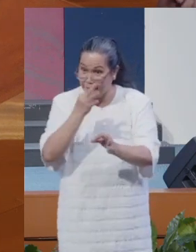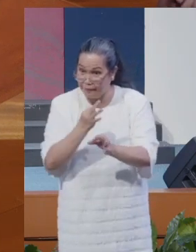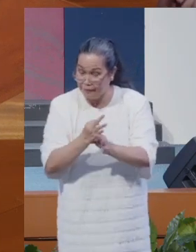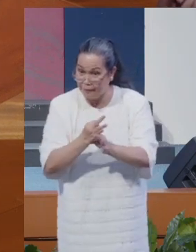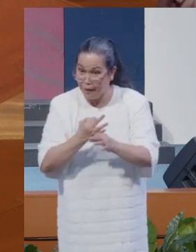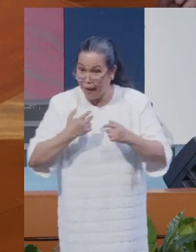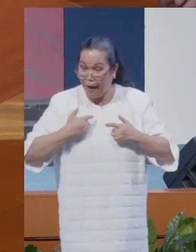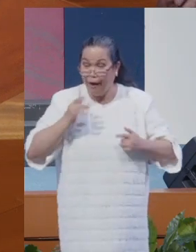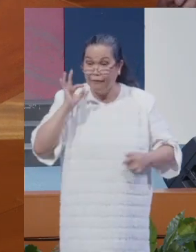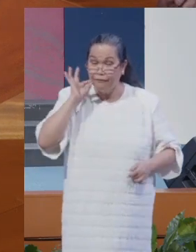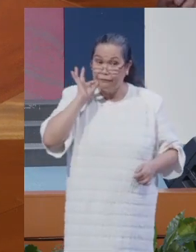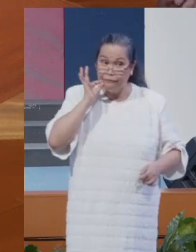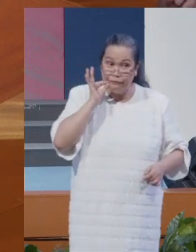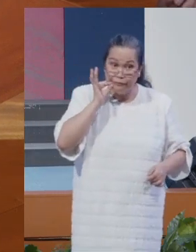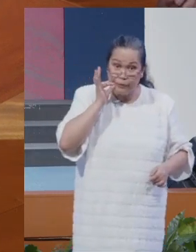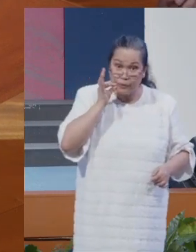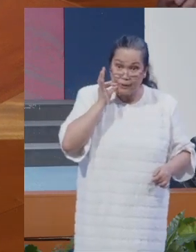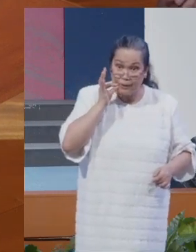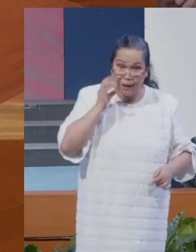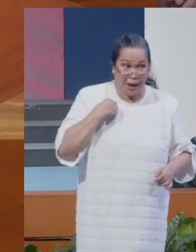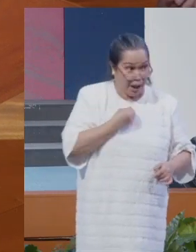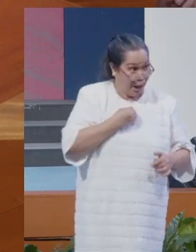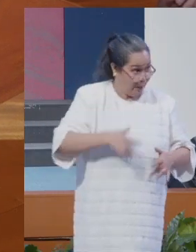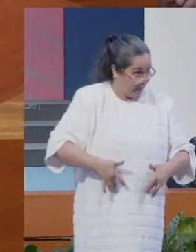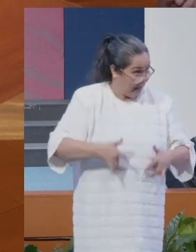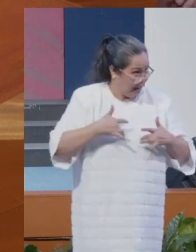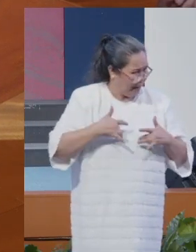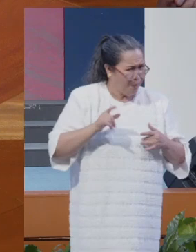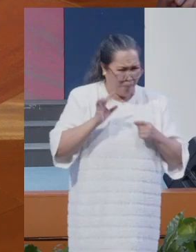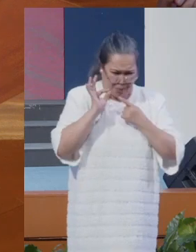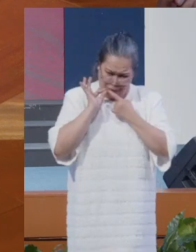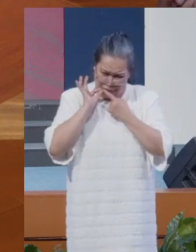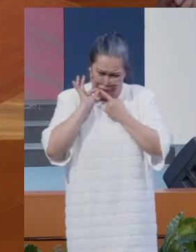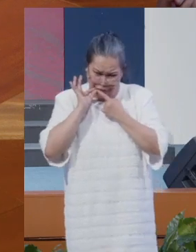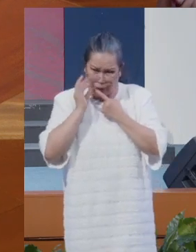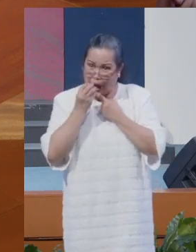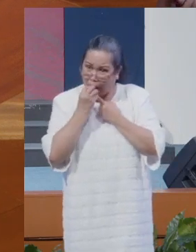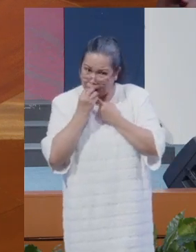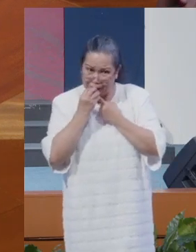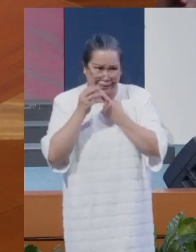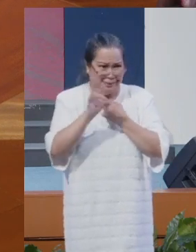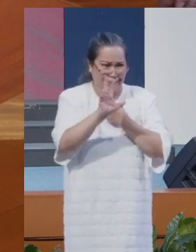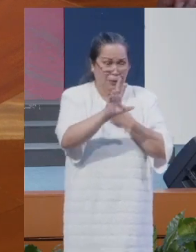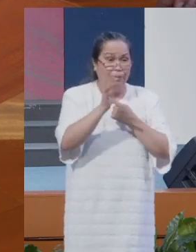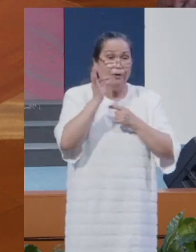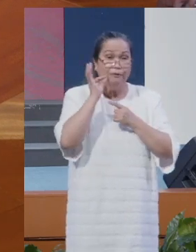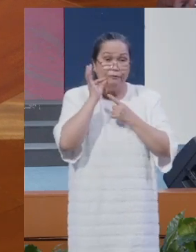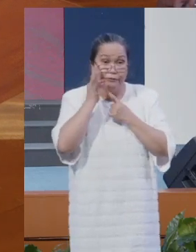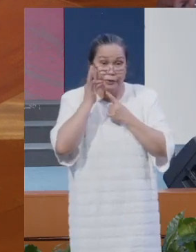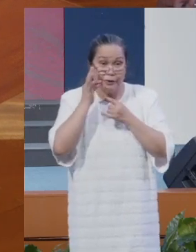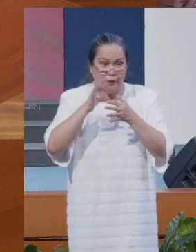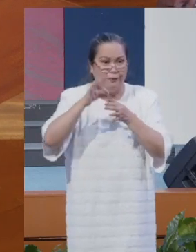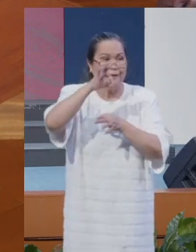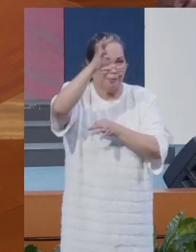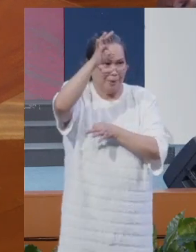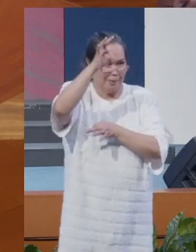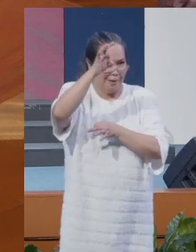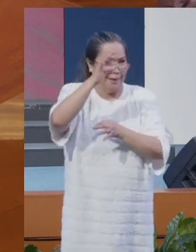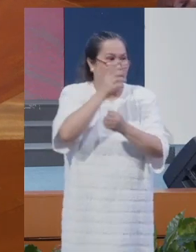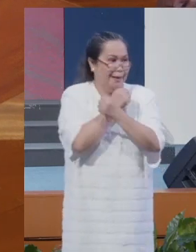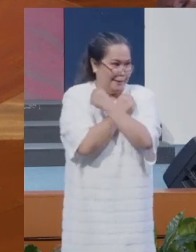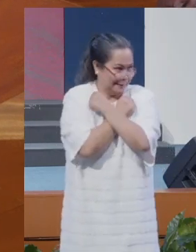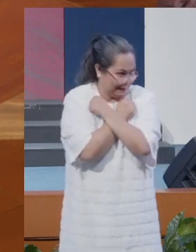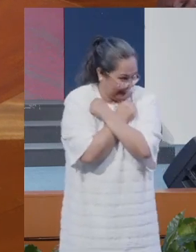magkakaroon ng fruit ang ating buhay. Anong fruit yon? Galatians 5:22, but the fruit of the Spirit is